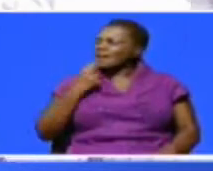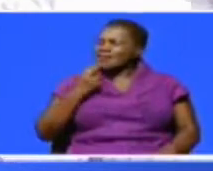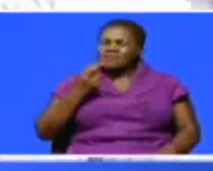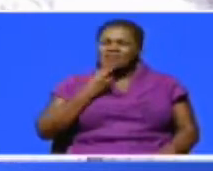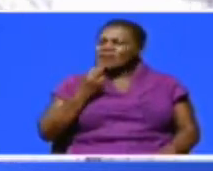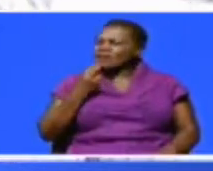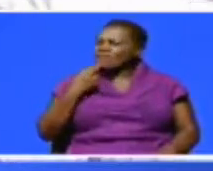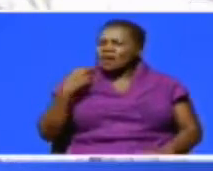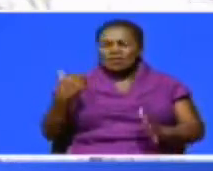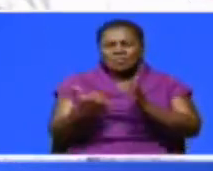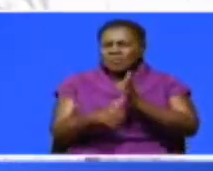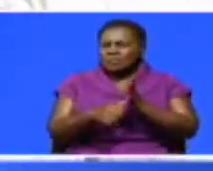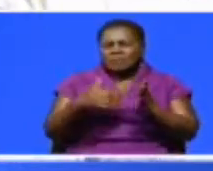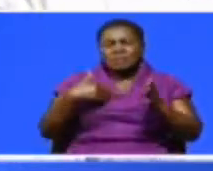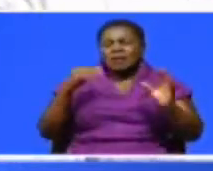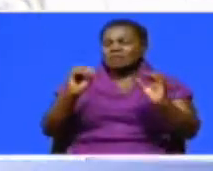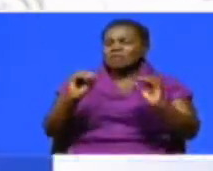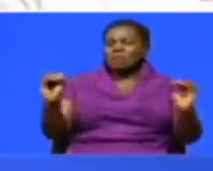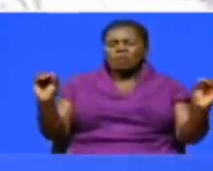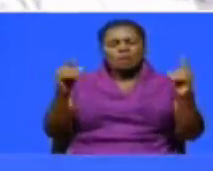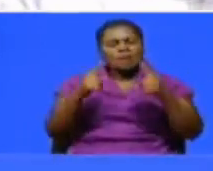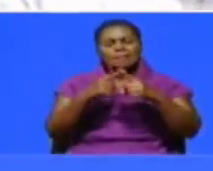ako na bidii sana. But